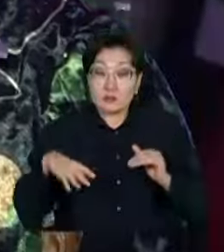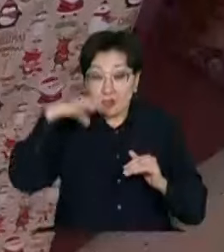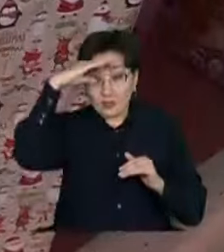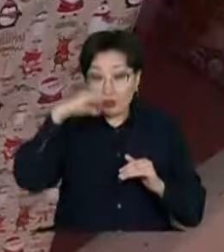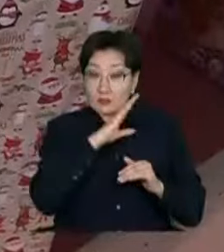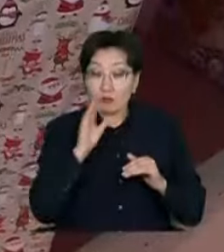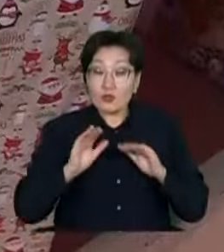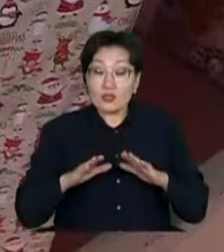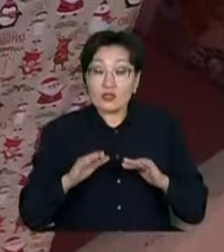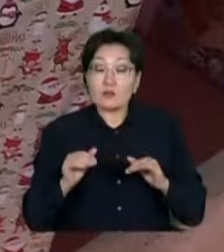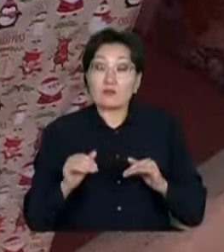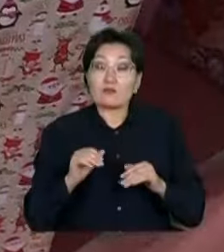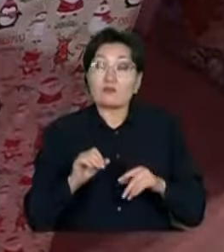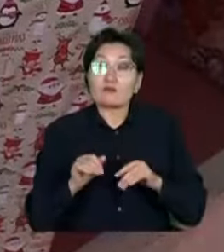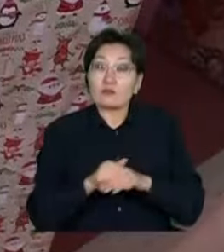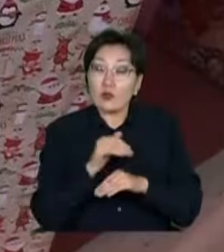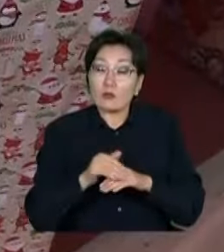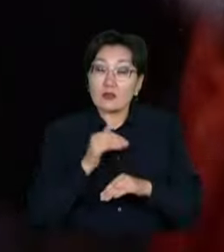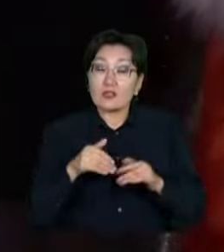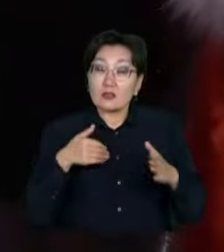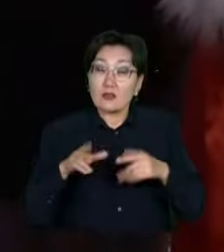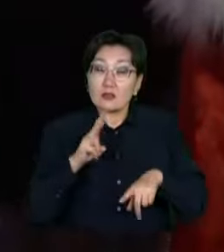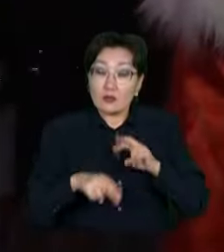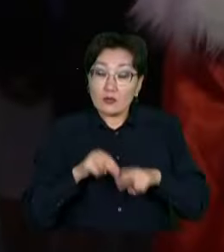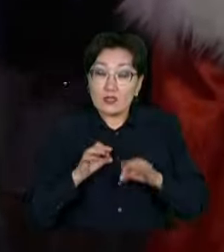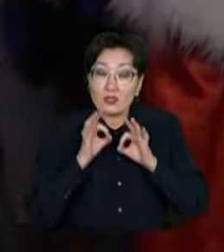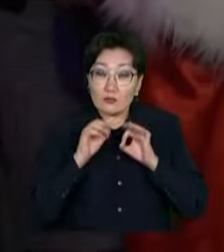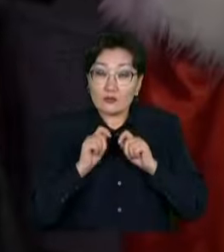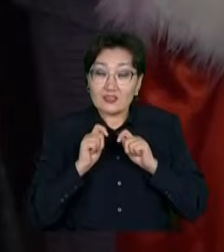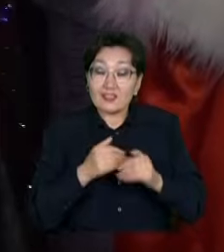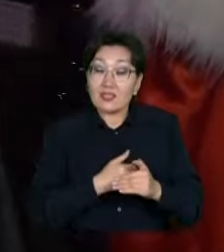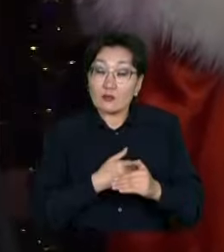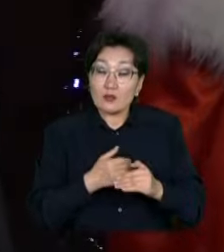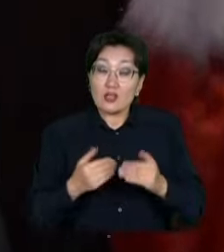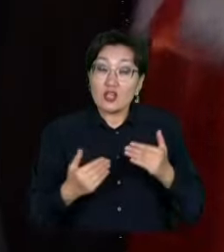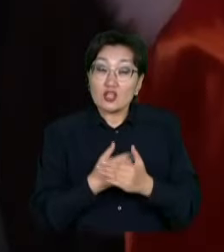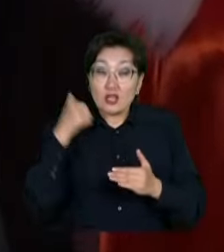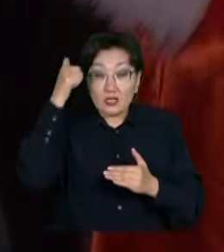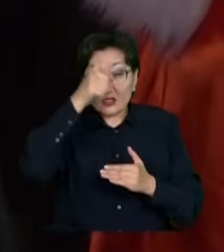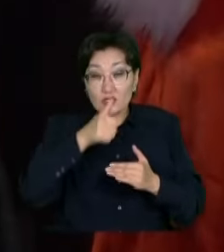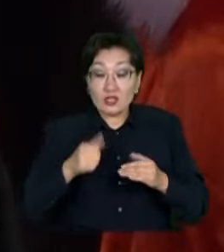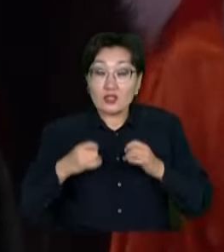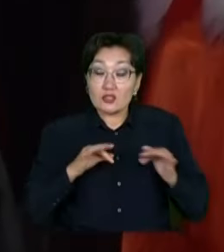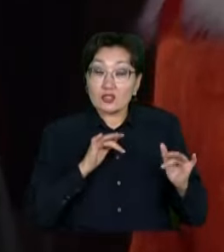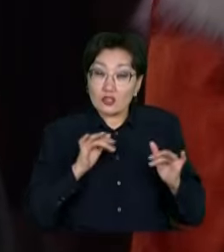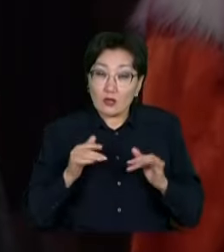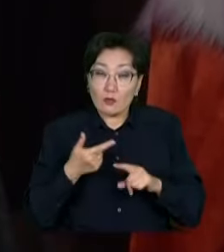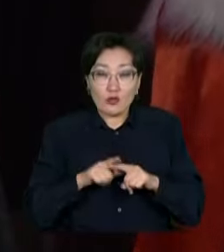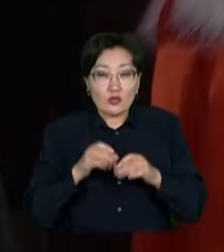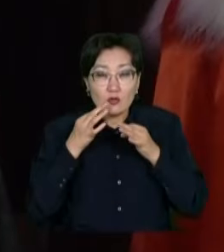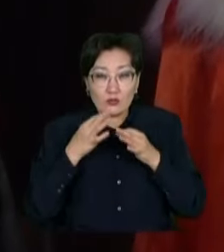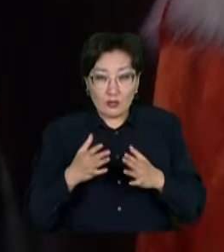ата-аналарымызға тек қана жақсы көңіл күй тілеймін. Жаңа жылдық іс-шара маған өте қатты ұнап жатыр. Мен секілді дарынды балаларға